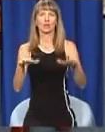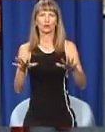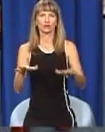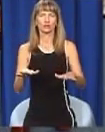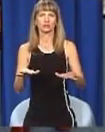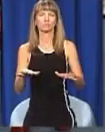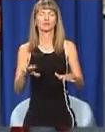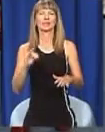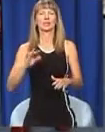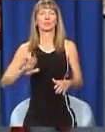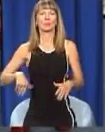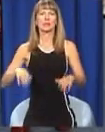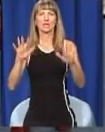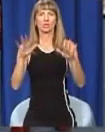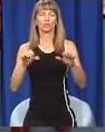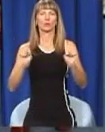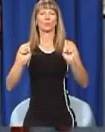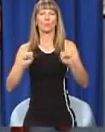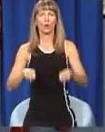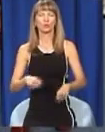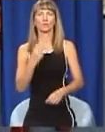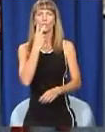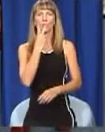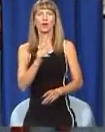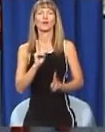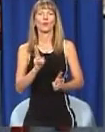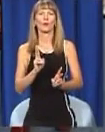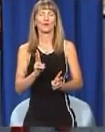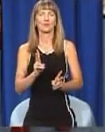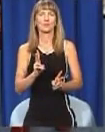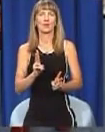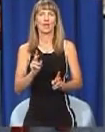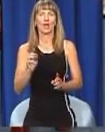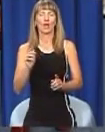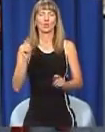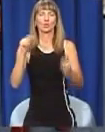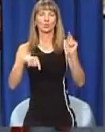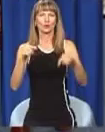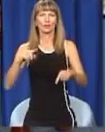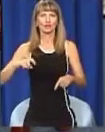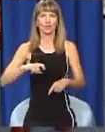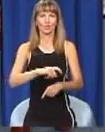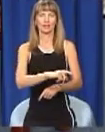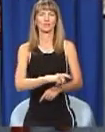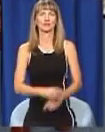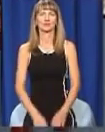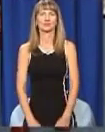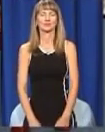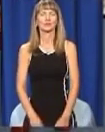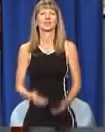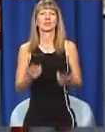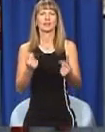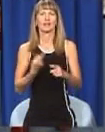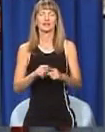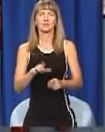Так. І після дощів можна побачити кого? Дощових черв'яків. Так, саме дощових черв'яків. Зазвичай